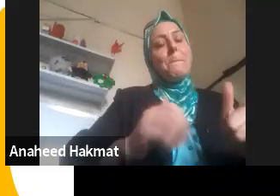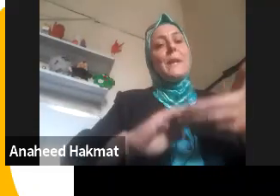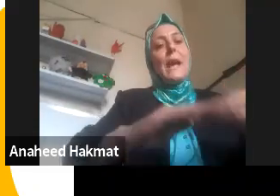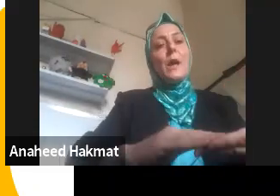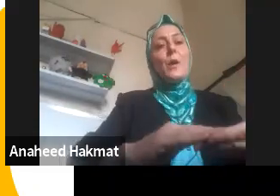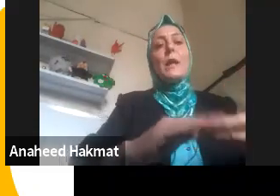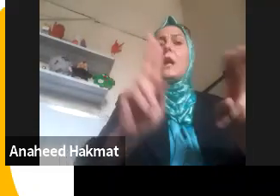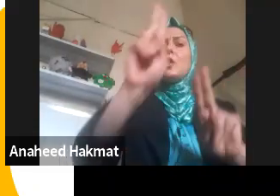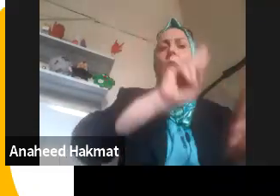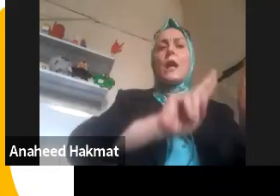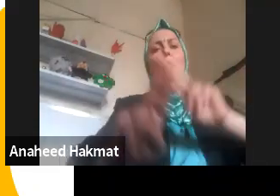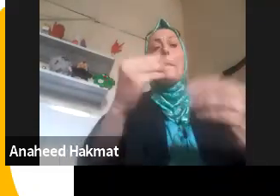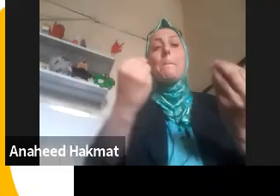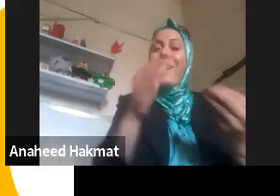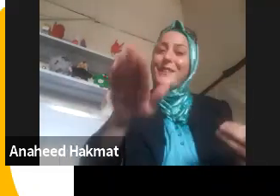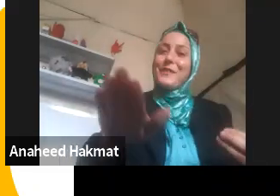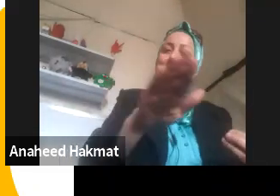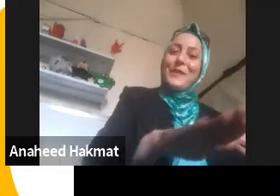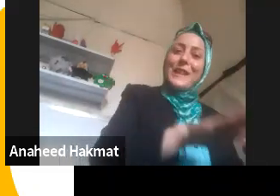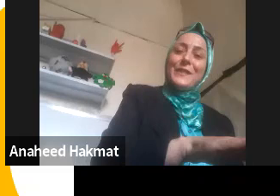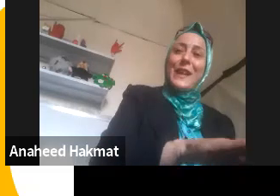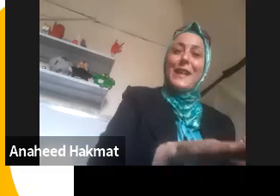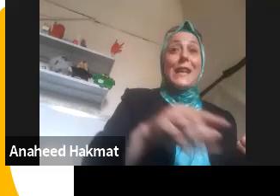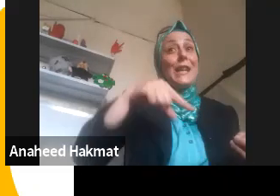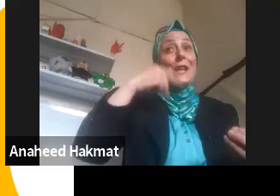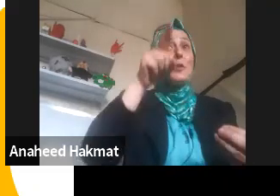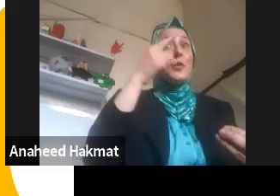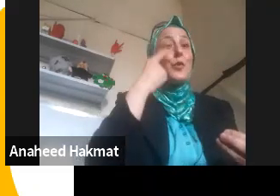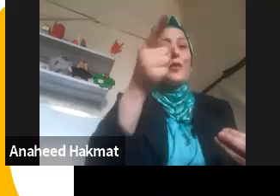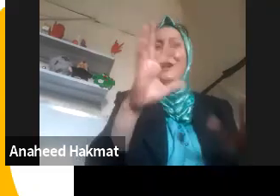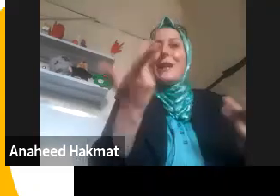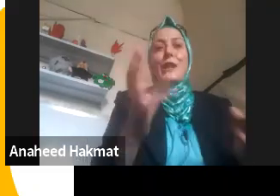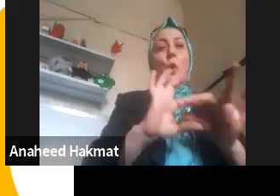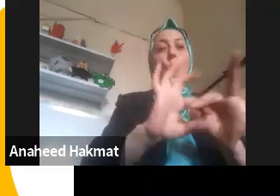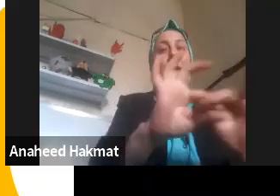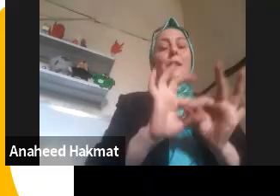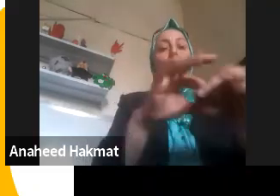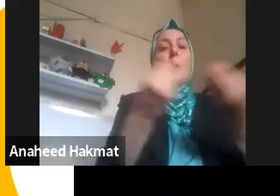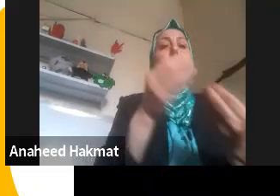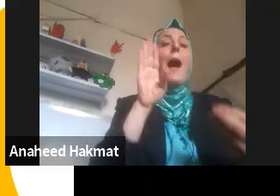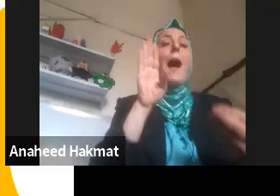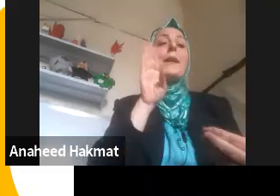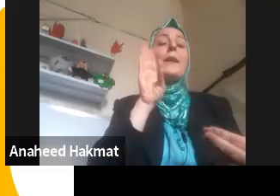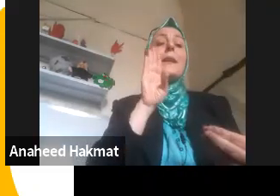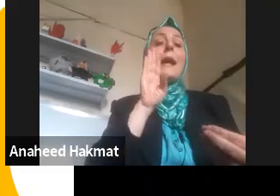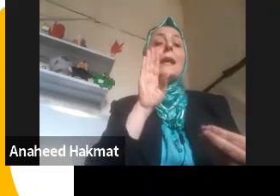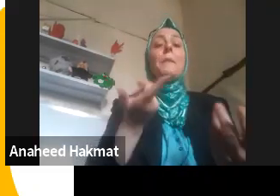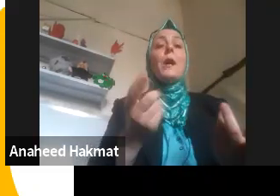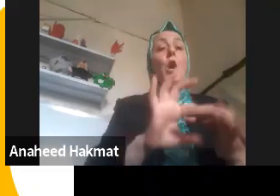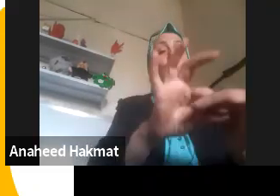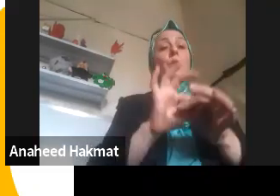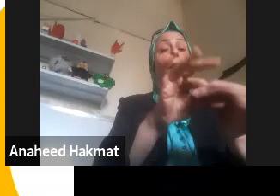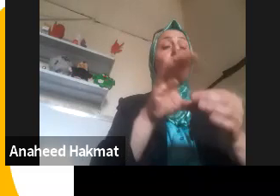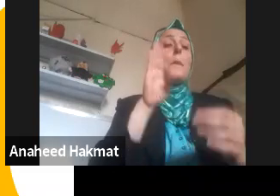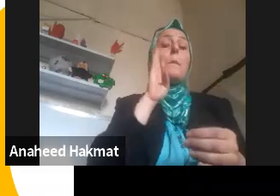مع الأطفال، نشوف قديش هم كانوا متصلين بعملية التعليم في فترة الإغلاق، والاتصال بعملية التعليم مش